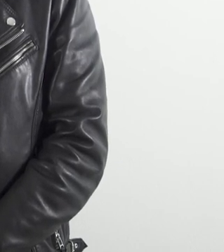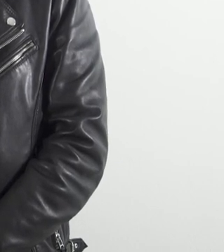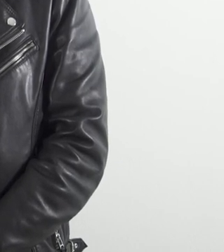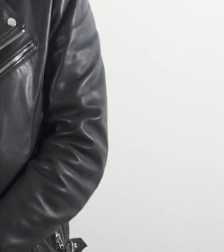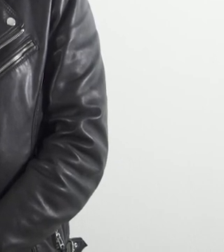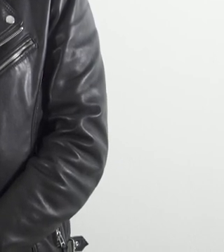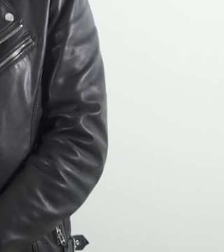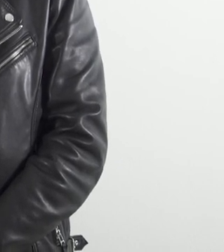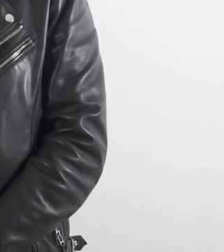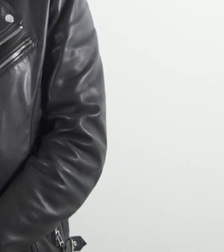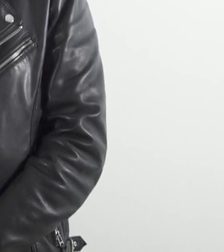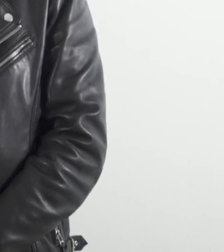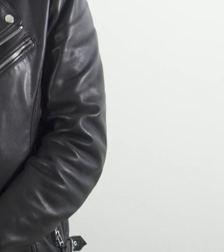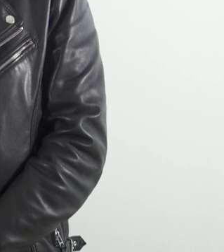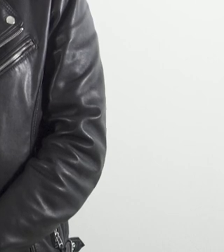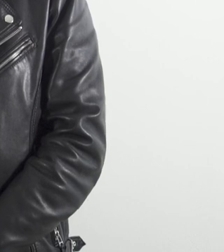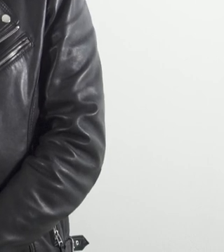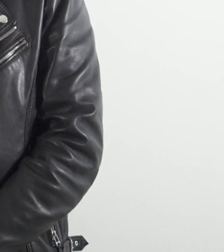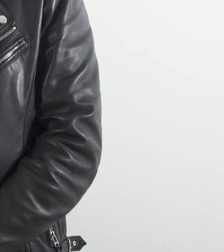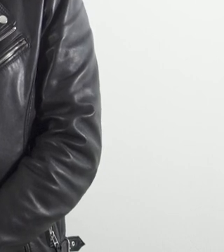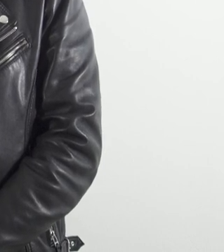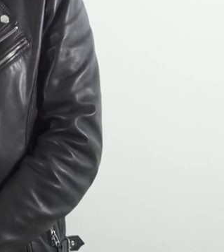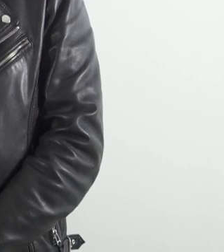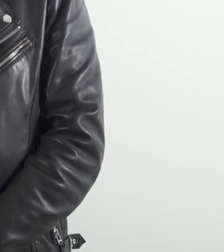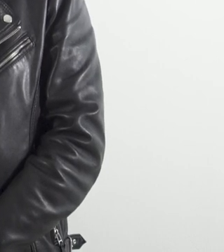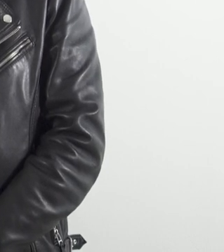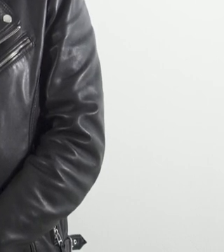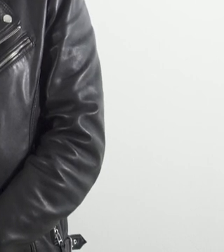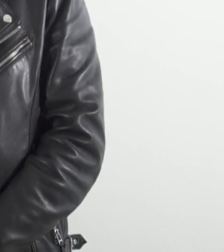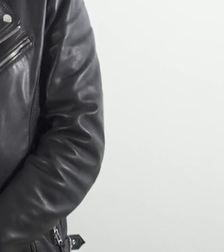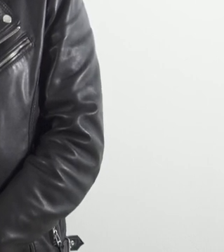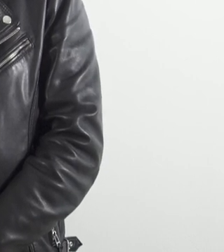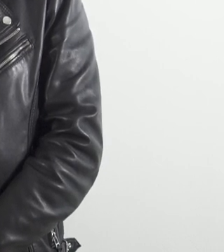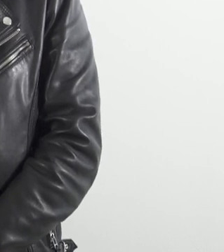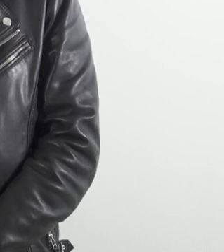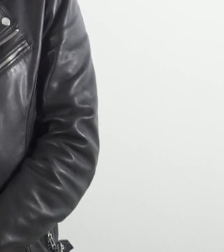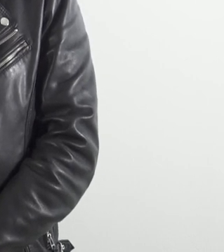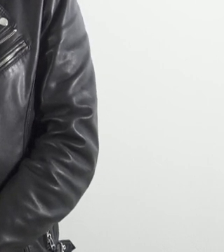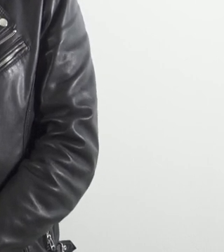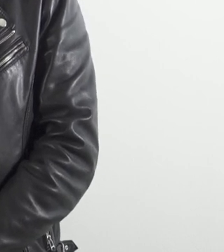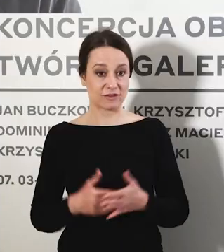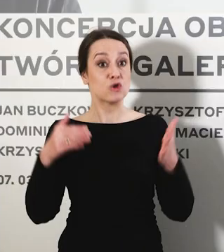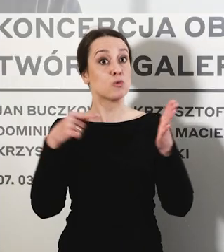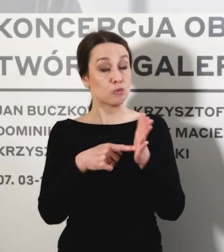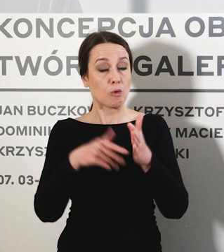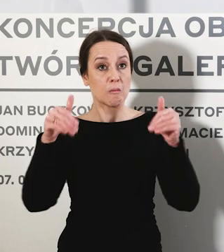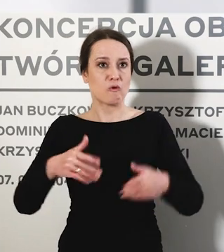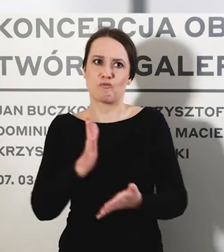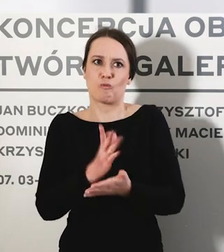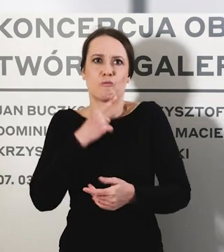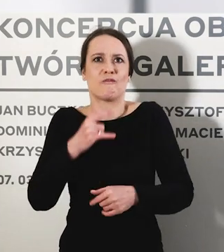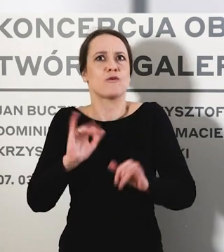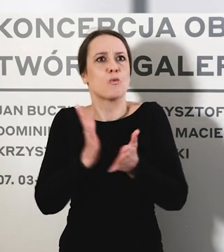widzenia powiązanego z jedzeniem możemy ten proces określić jako dojrzałe etap kiedy